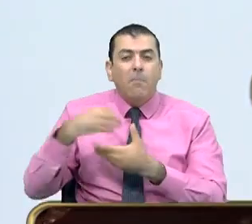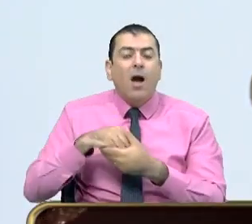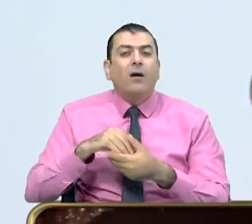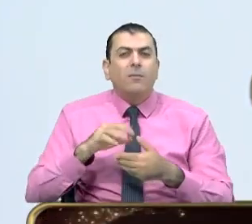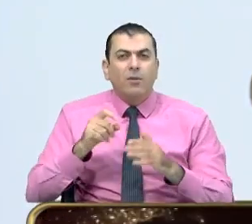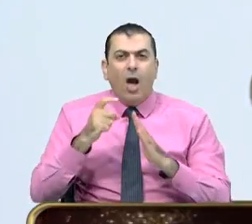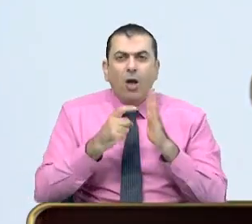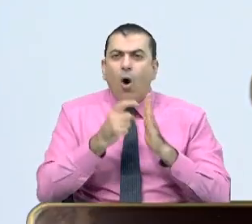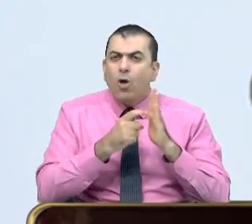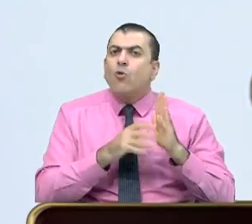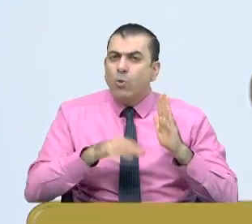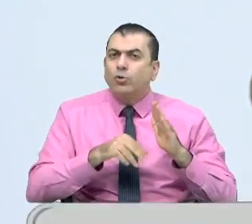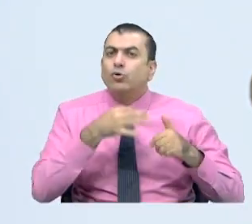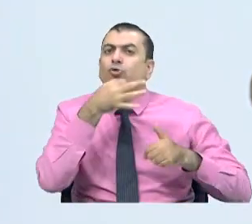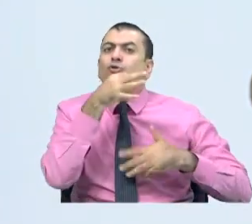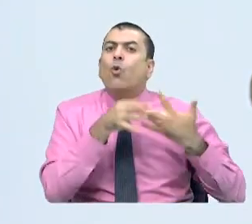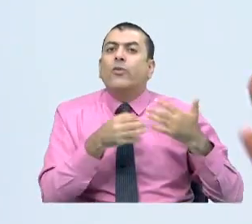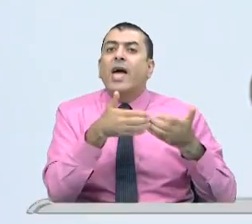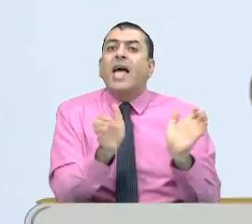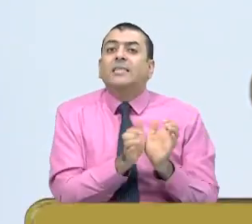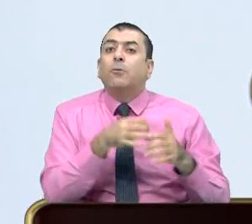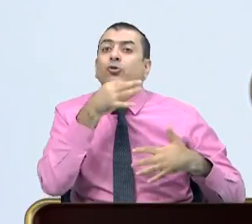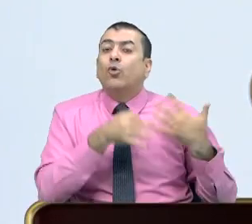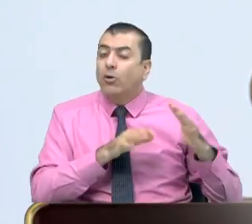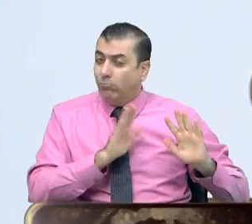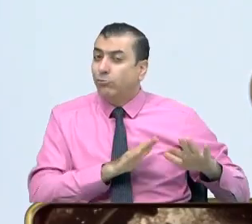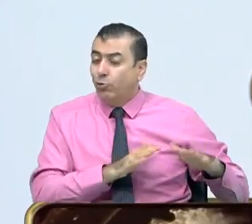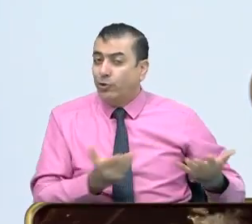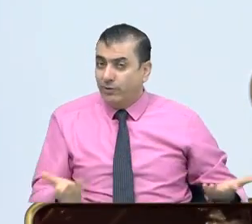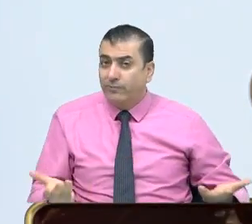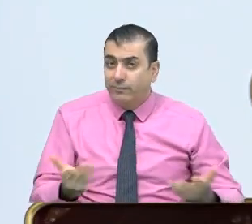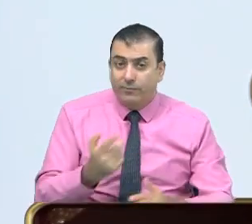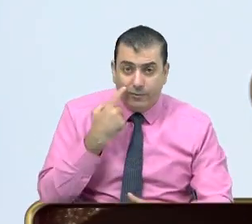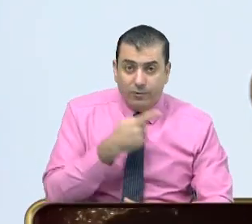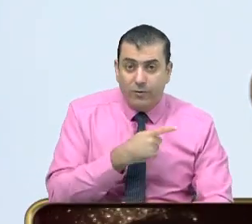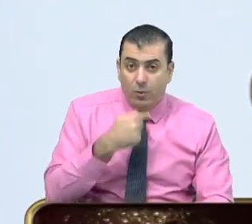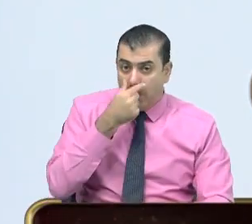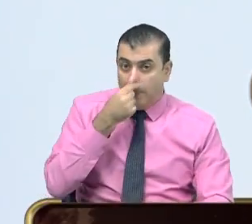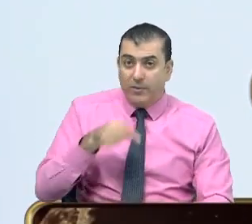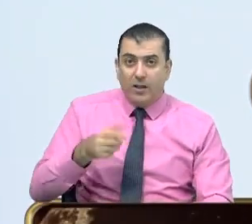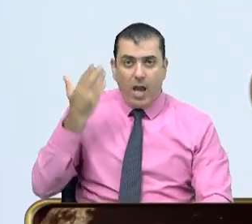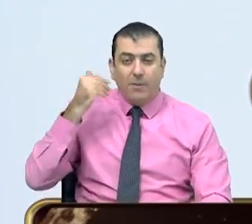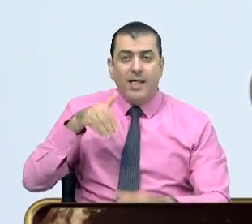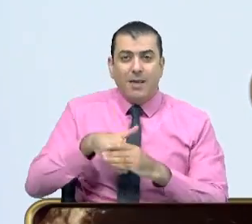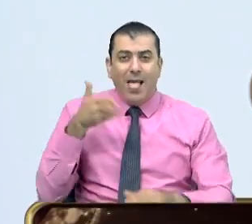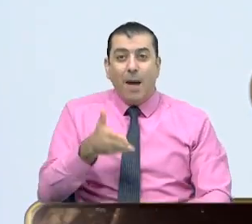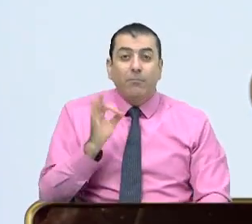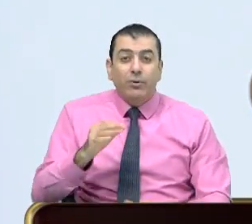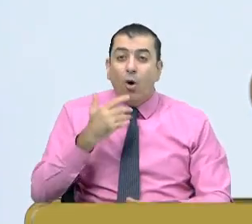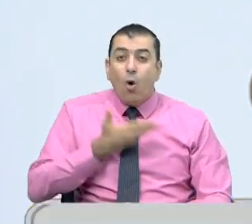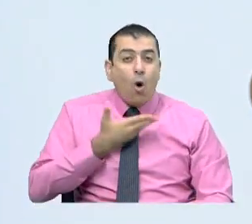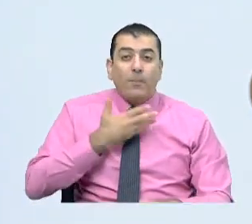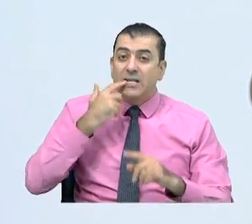فعلا هو المطلوب من الحكومه ان تضع كل الممكنات بين ايديكم لما نزل سنه 25 سنه